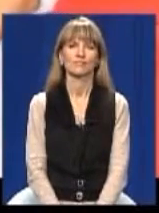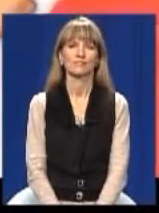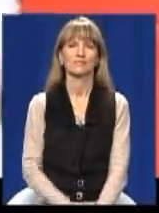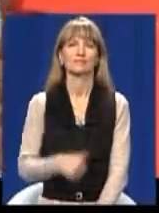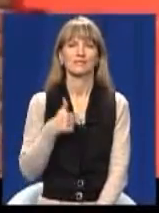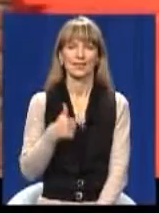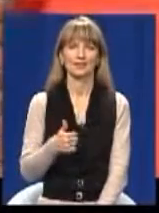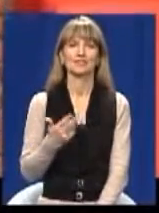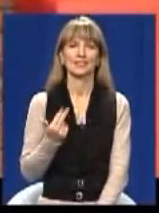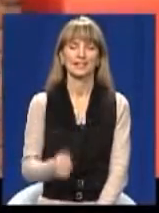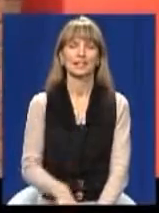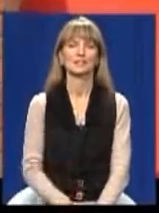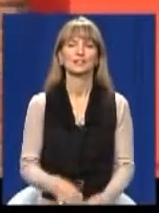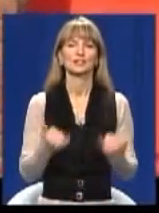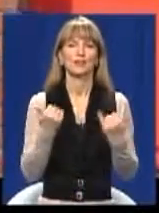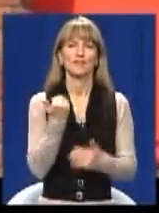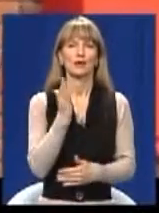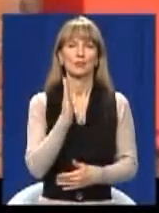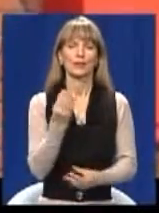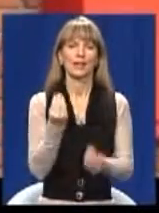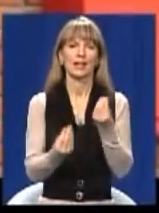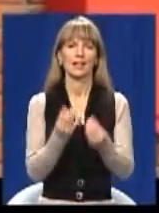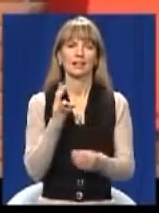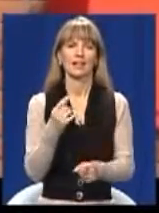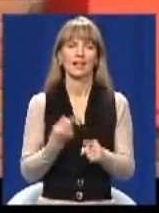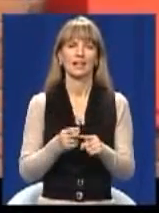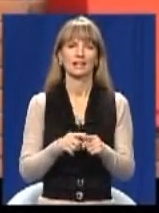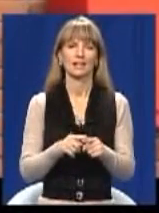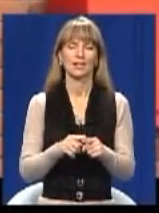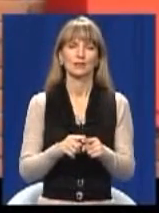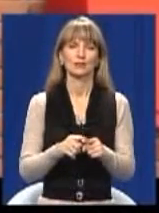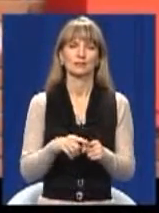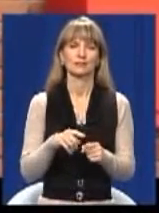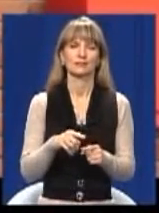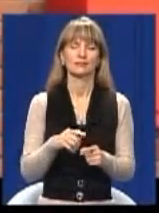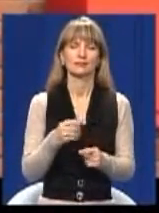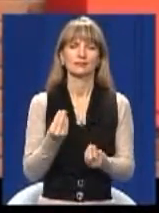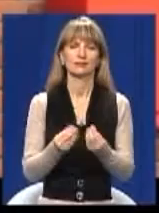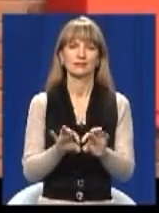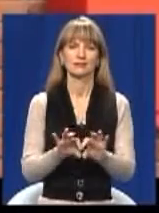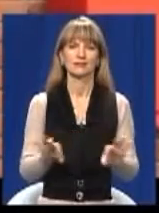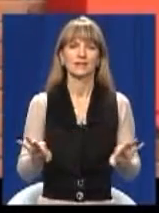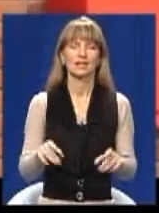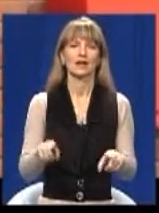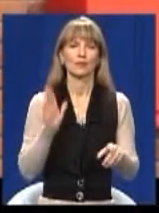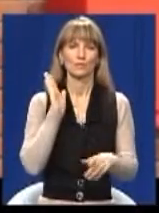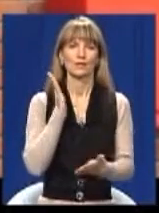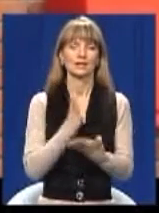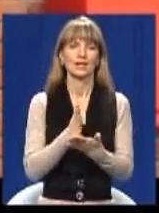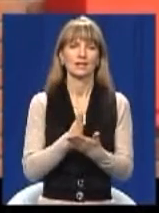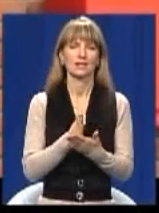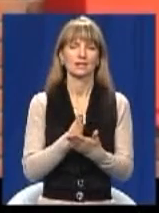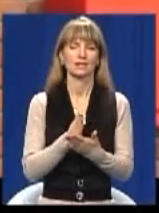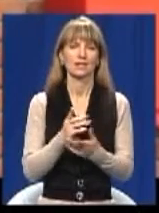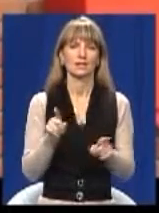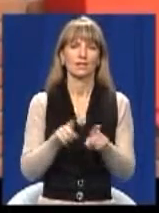Клас? Так. Зараз ви будете грати на цьому інструменті, і ми з вами зробимо справжню таку штурмову симфонію. Ви будете